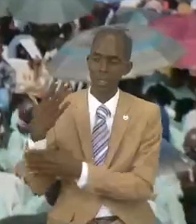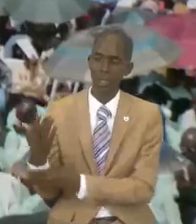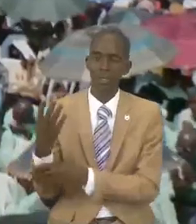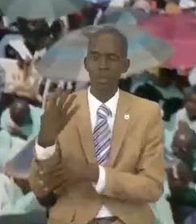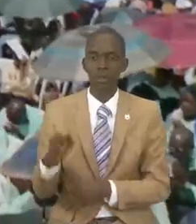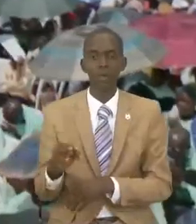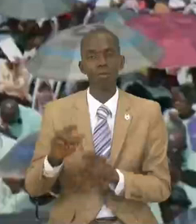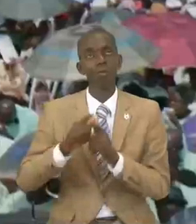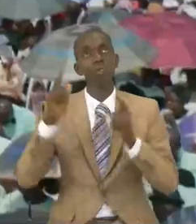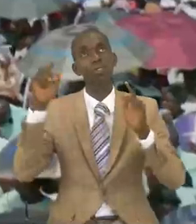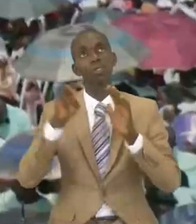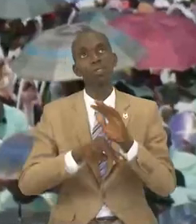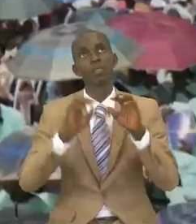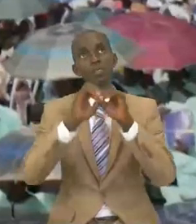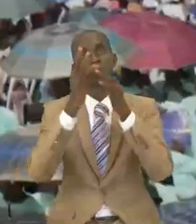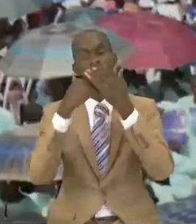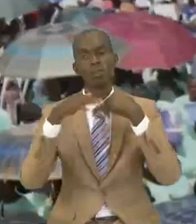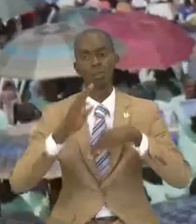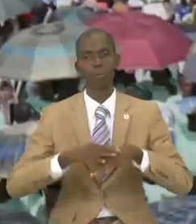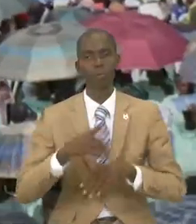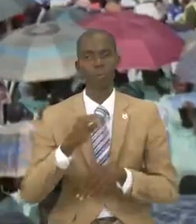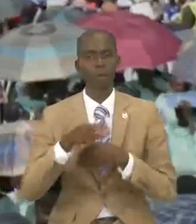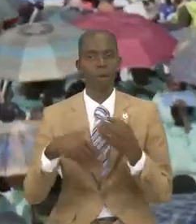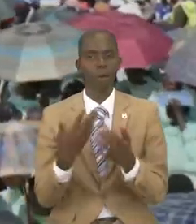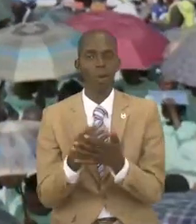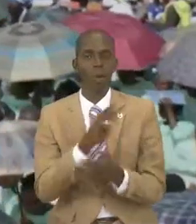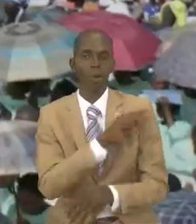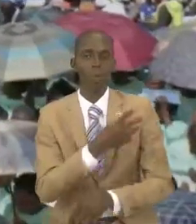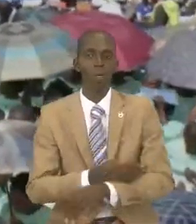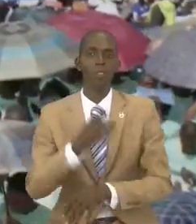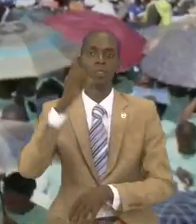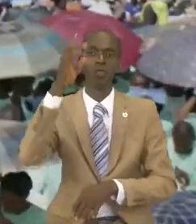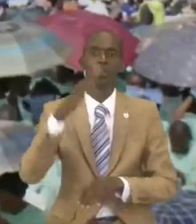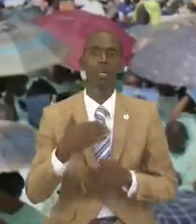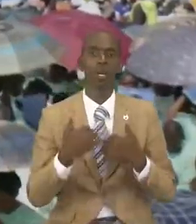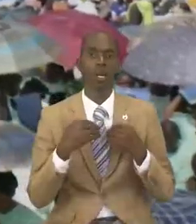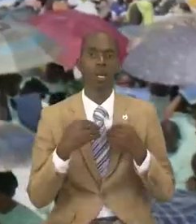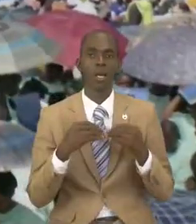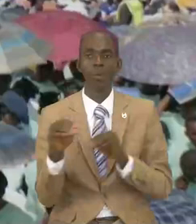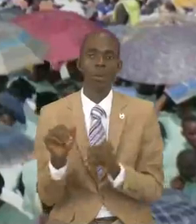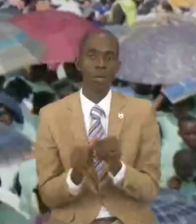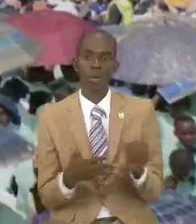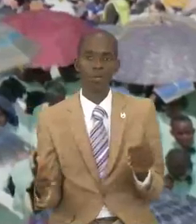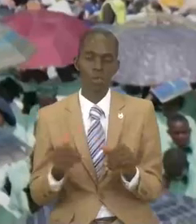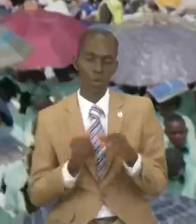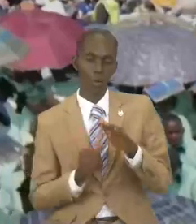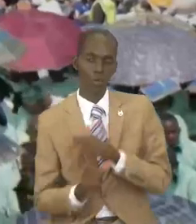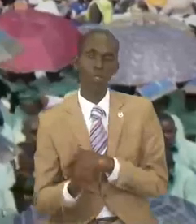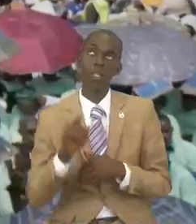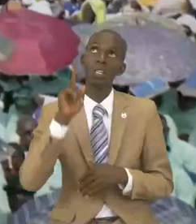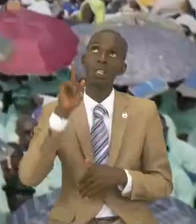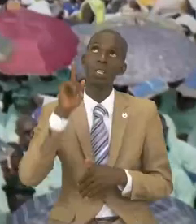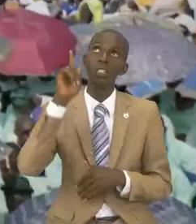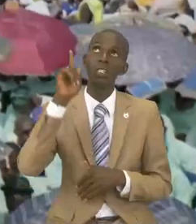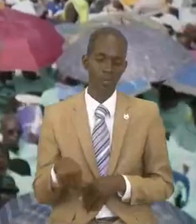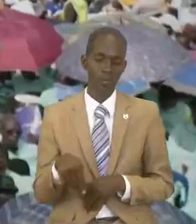et il est assis à la droite de Dieu au ciel. Le Dieu Tout-Puissant a tout mis sous ses pieds et il